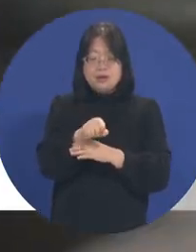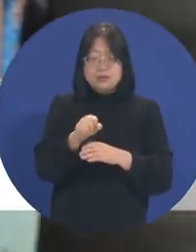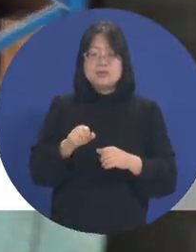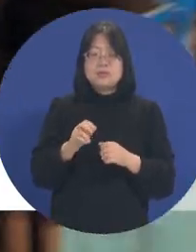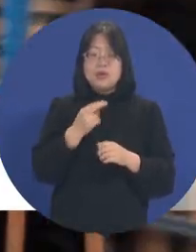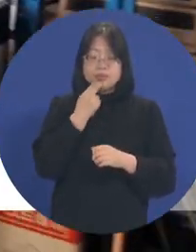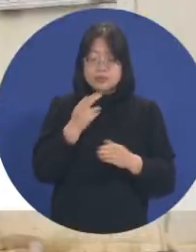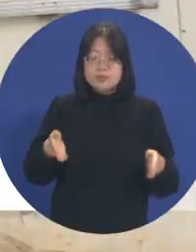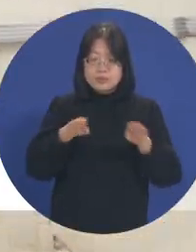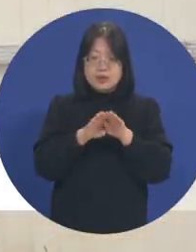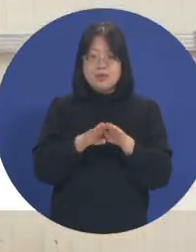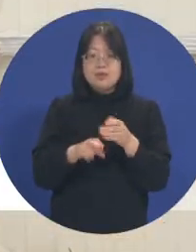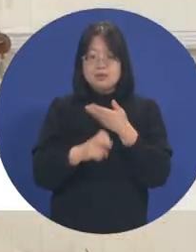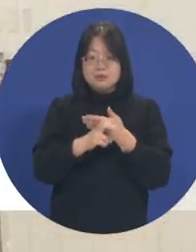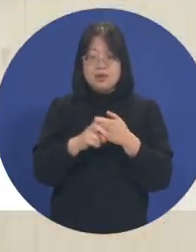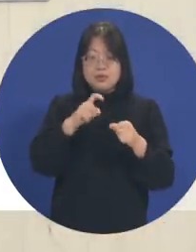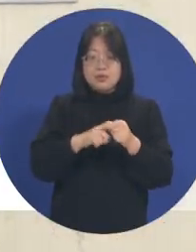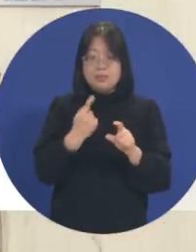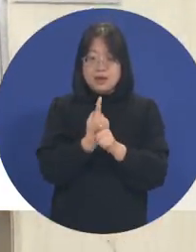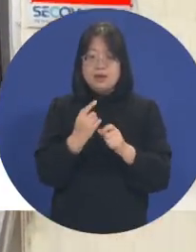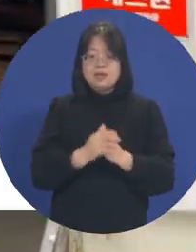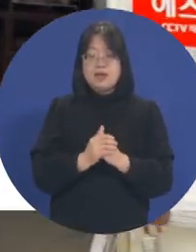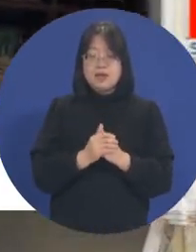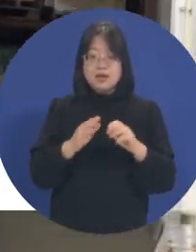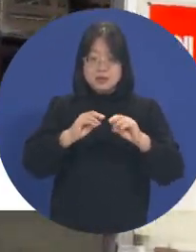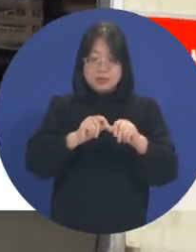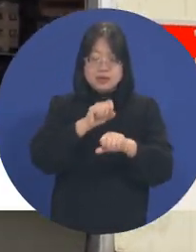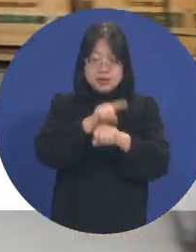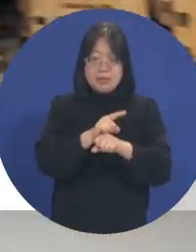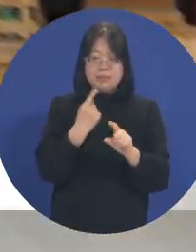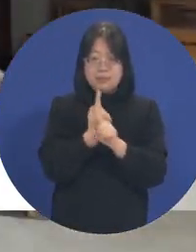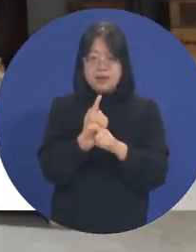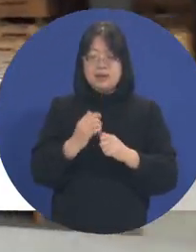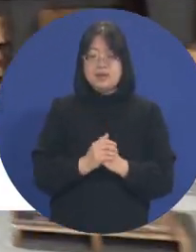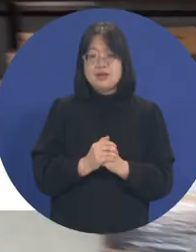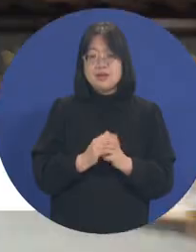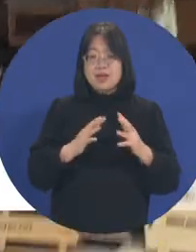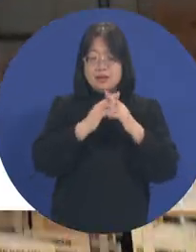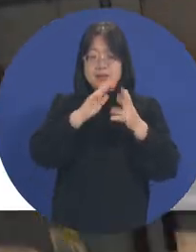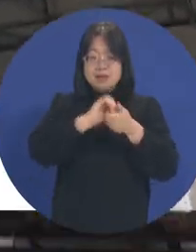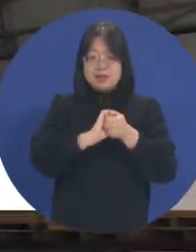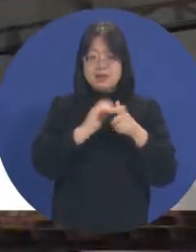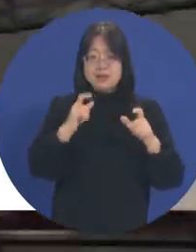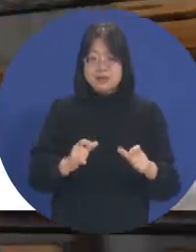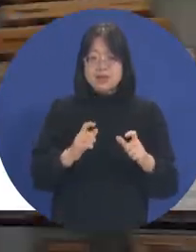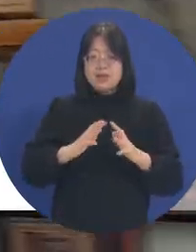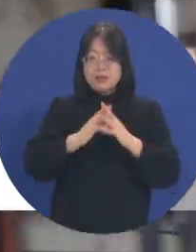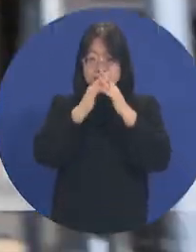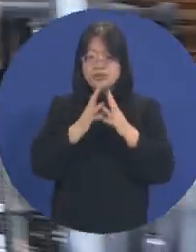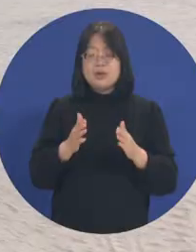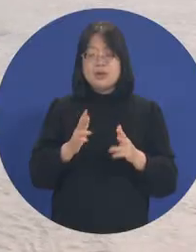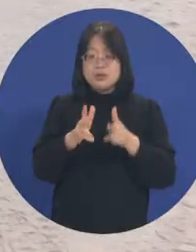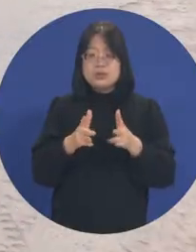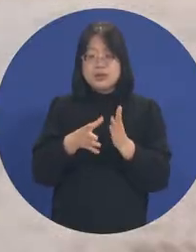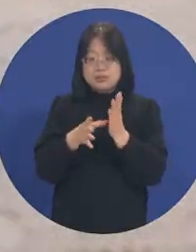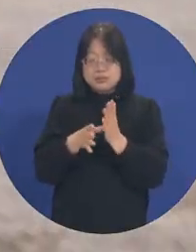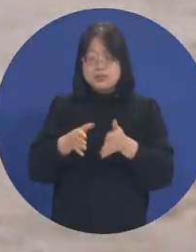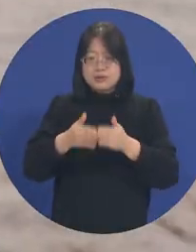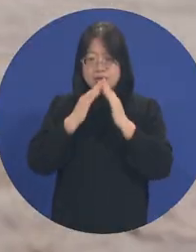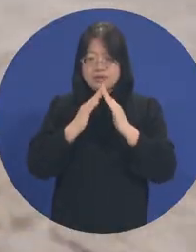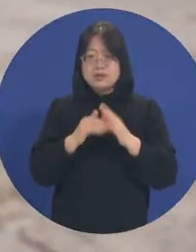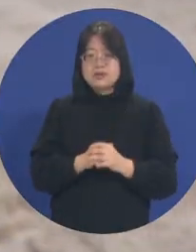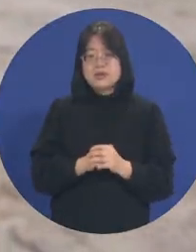무어가 신축 중축 불법 용도 변경 토지 형질 변경 등입니다 개발제한 구역에서의 건축과 공작물